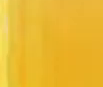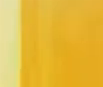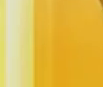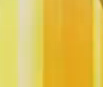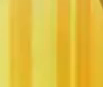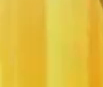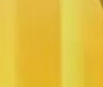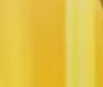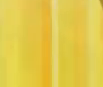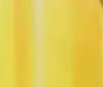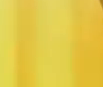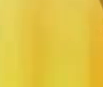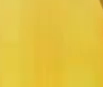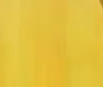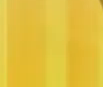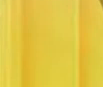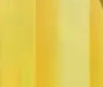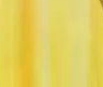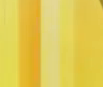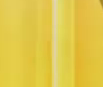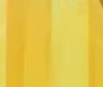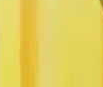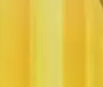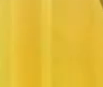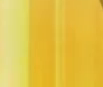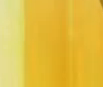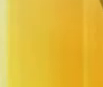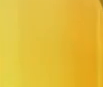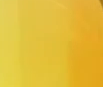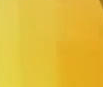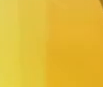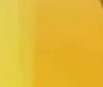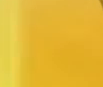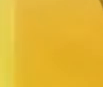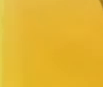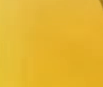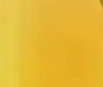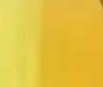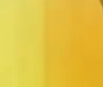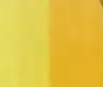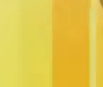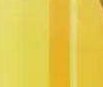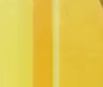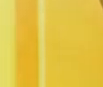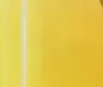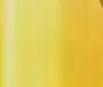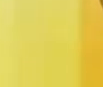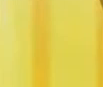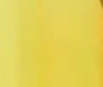في هذا المشهد المأساوي نرى دولا تتفكك وحكومات